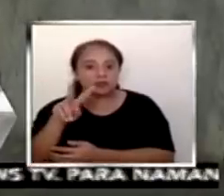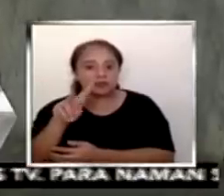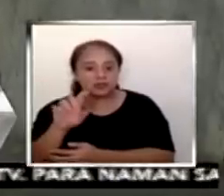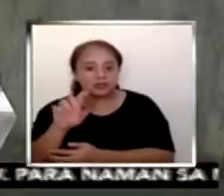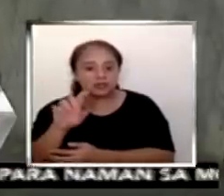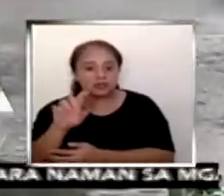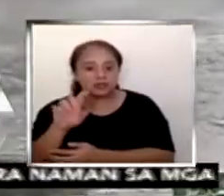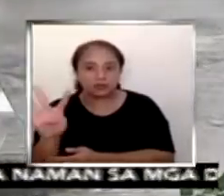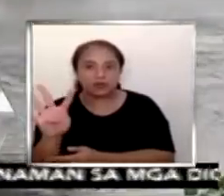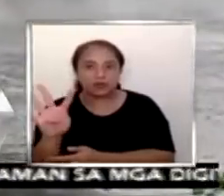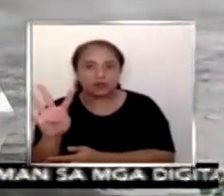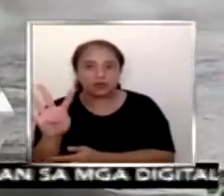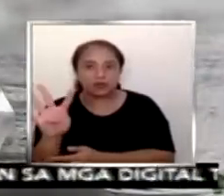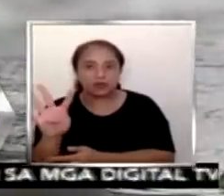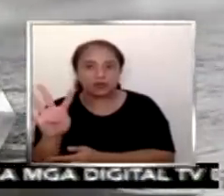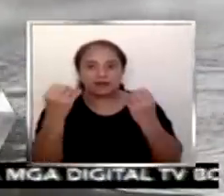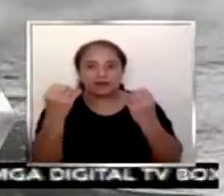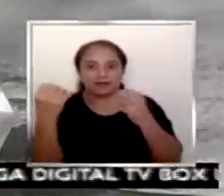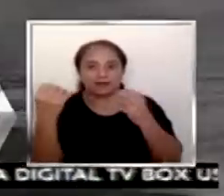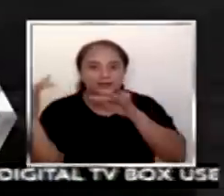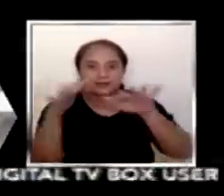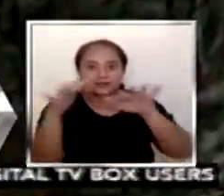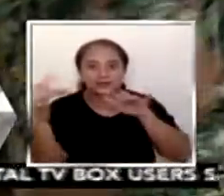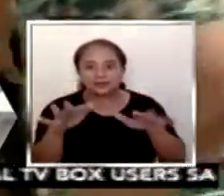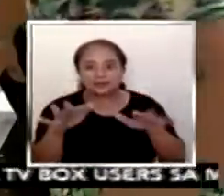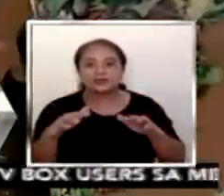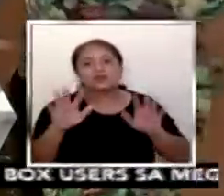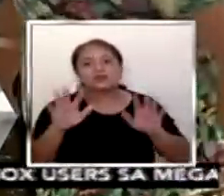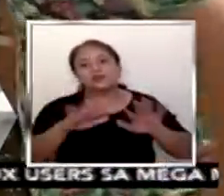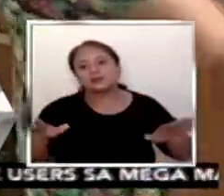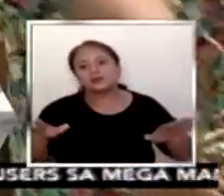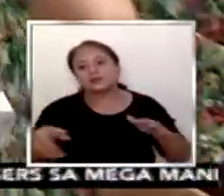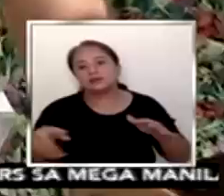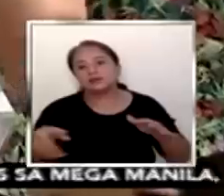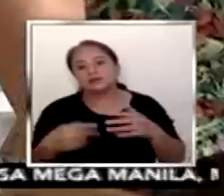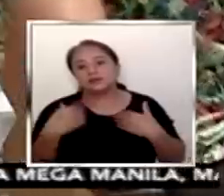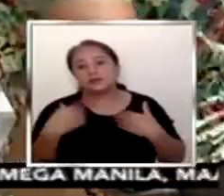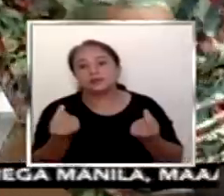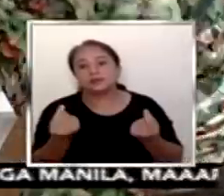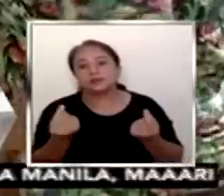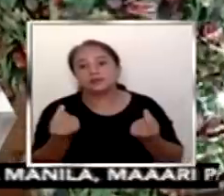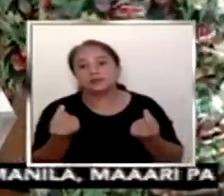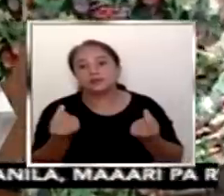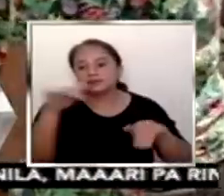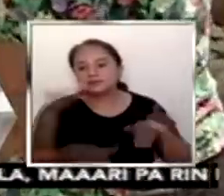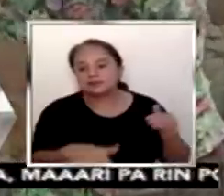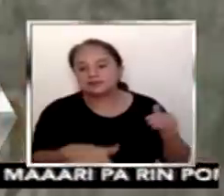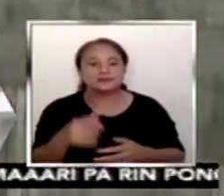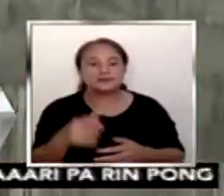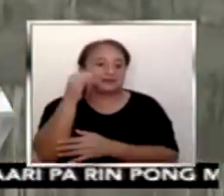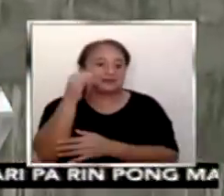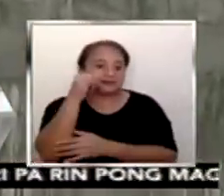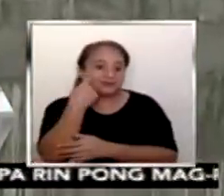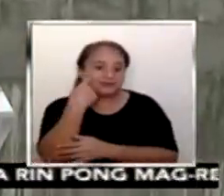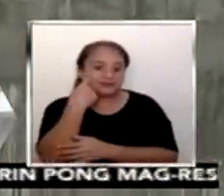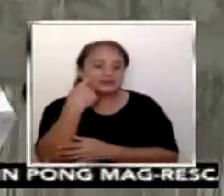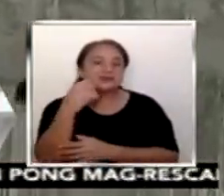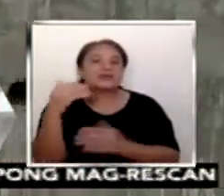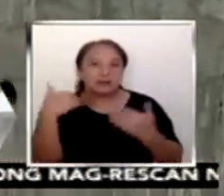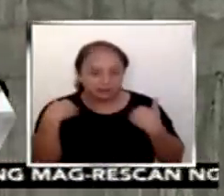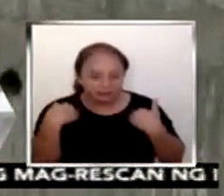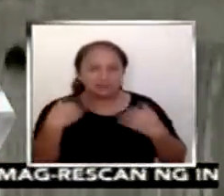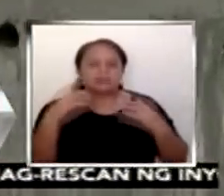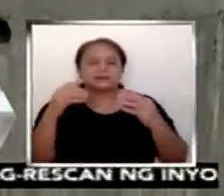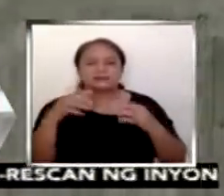kabataang nakatambay at mga nagsuswimming. Kanina, may sinita na naman ang mga otoridad na mga batang